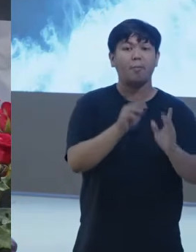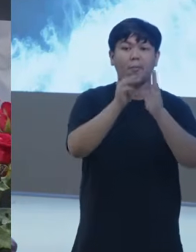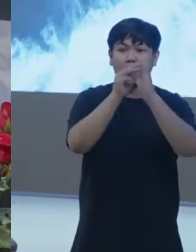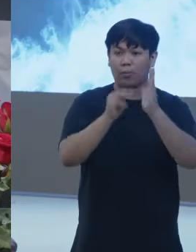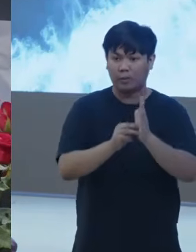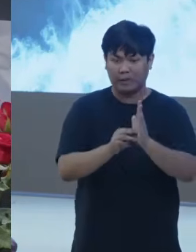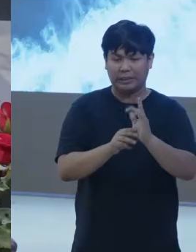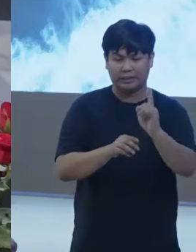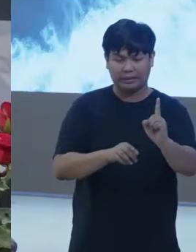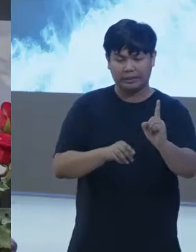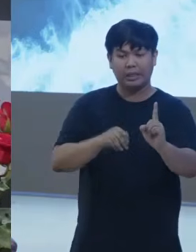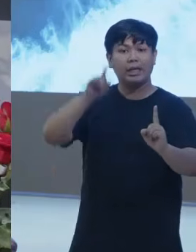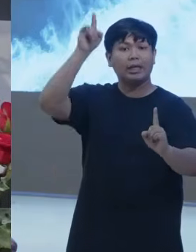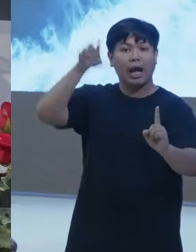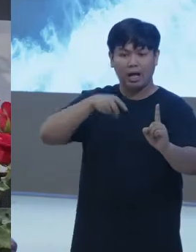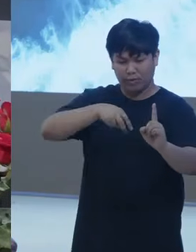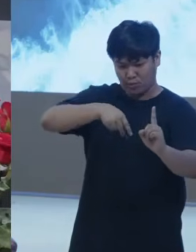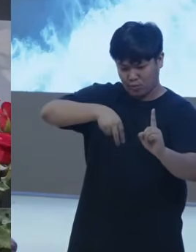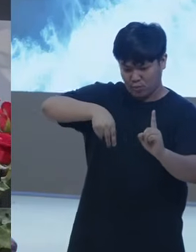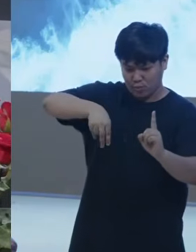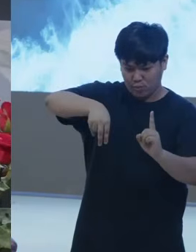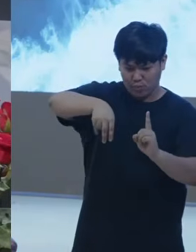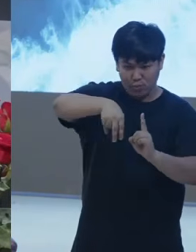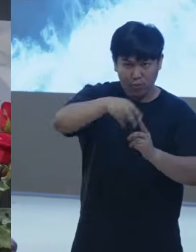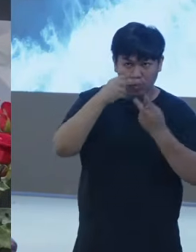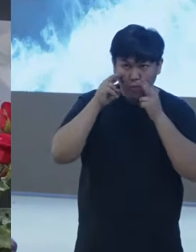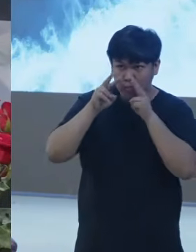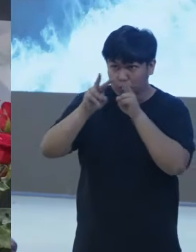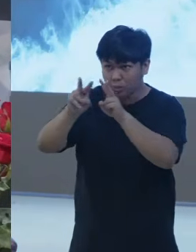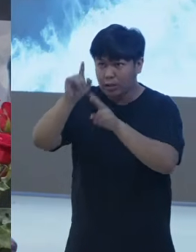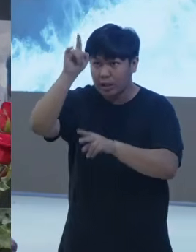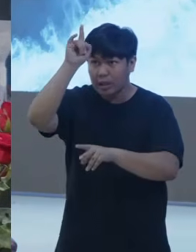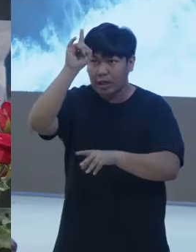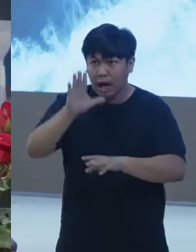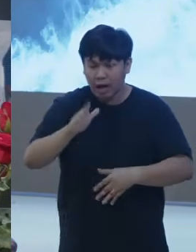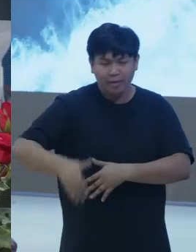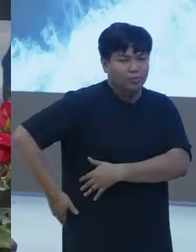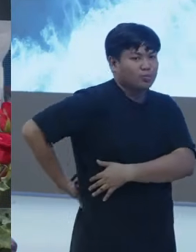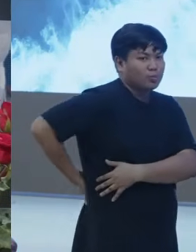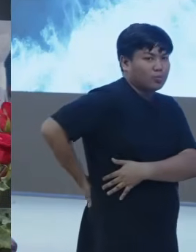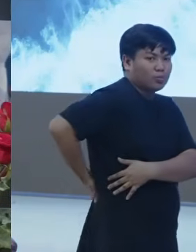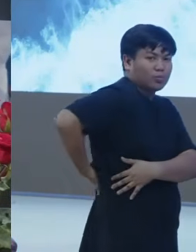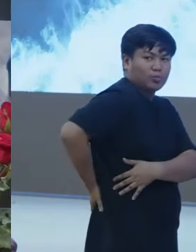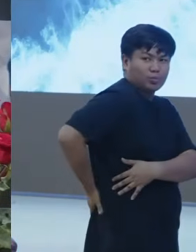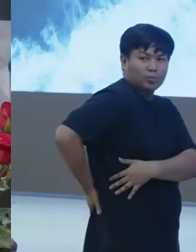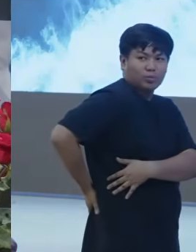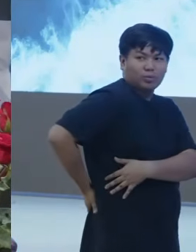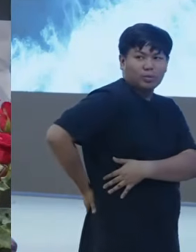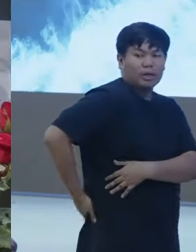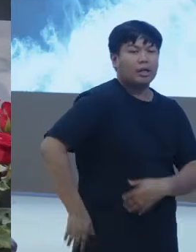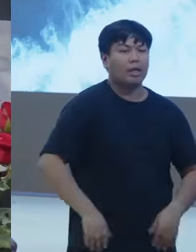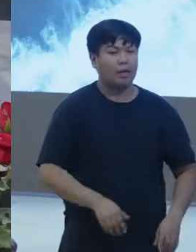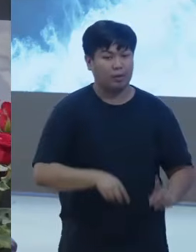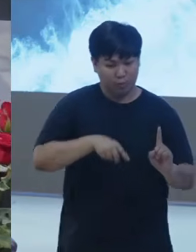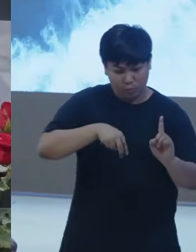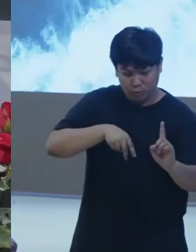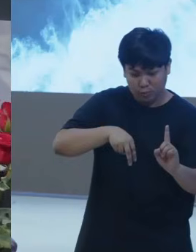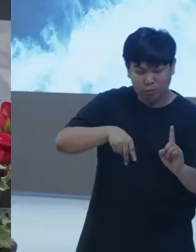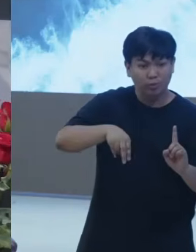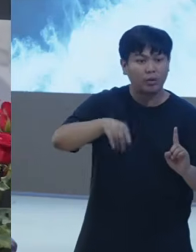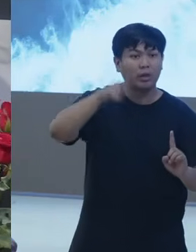Yun po natandaan ni Joel, yun po natandaan ni Jonah. Kaya nung siya'y